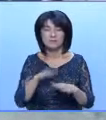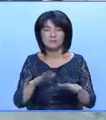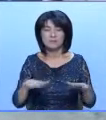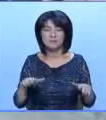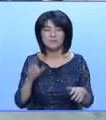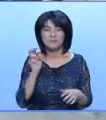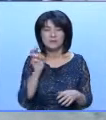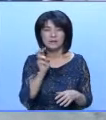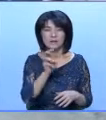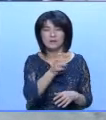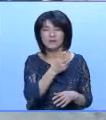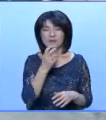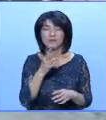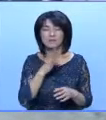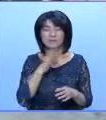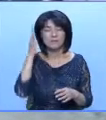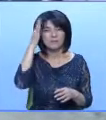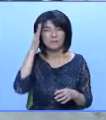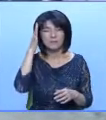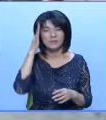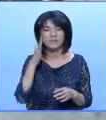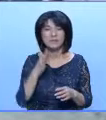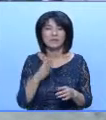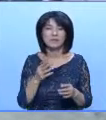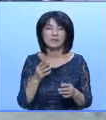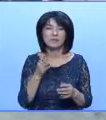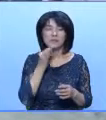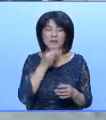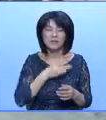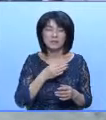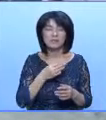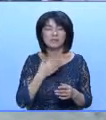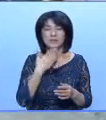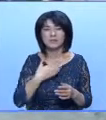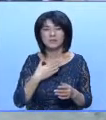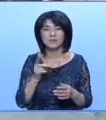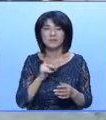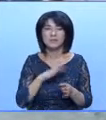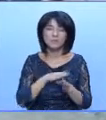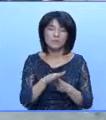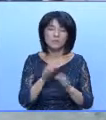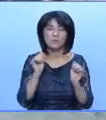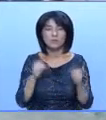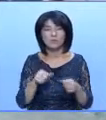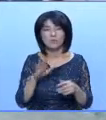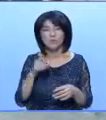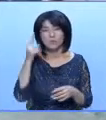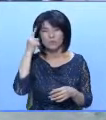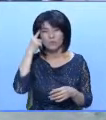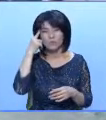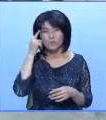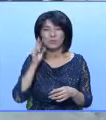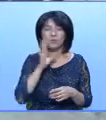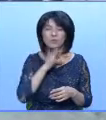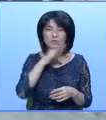көріп, қаланы шарласам деген арманы бар екен. Арманын орындай аласың ба деп жүгінді. Неге орындамасқа деп ойладым. Содан кейін бұл ата-ананы